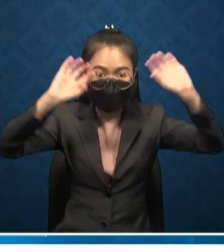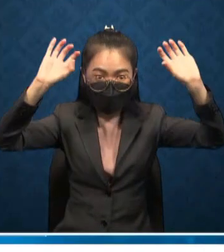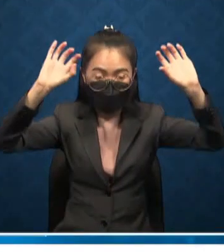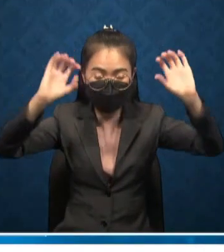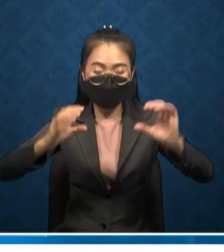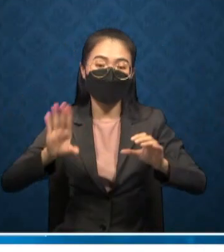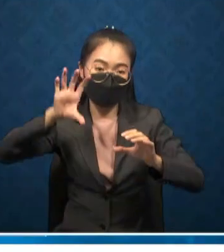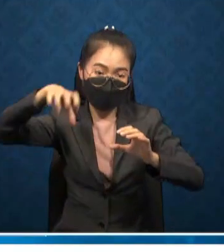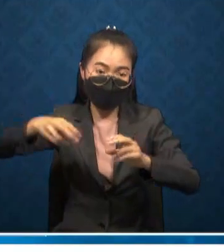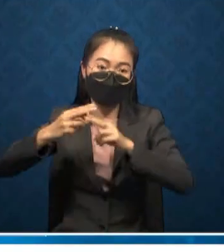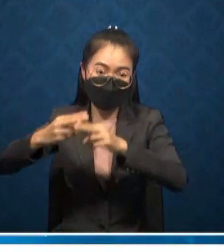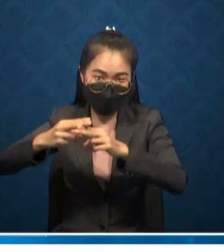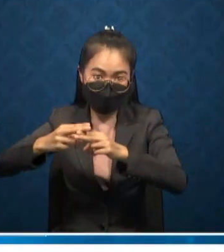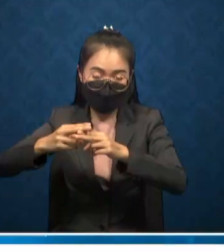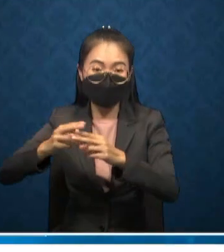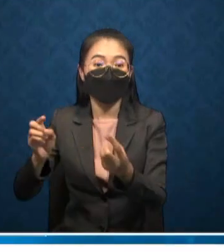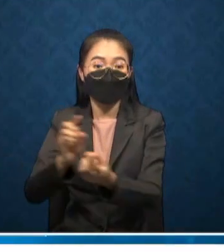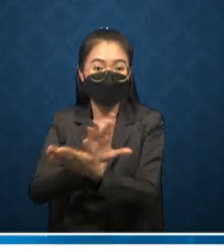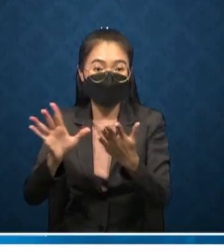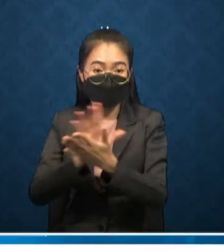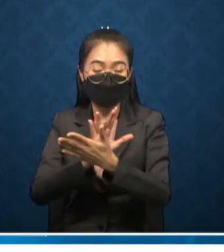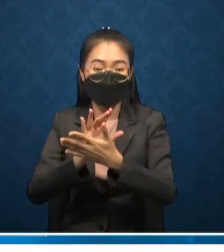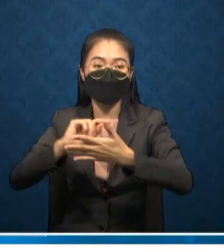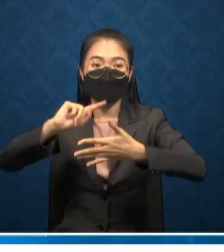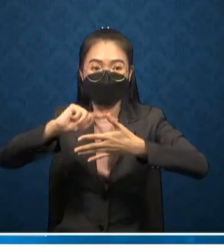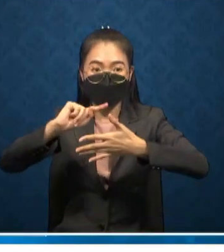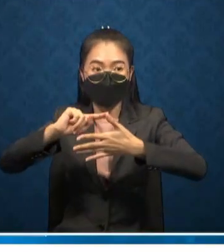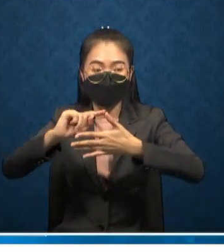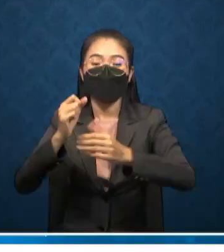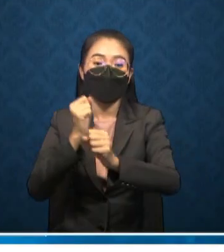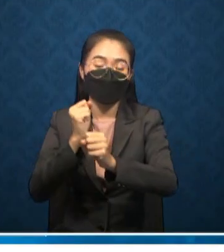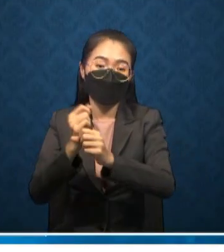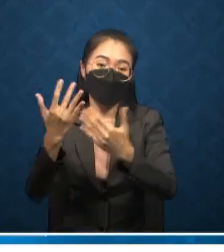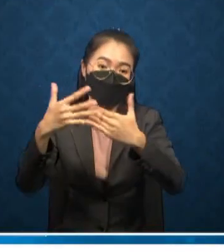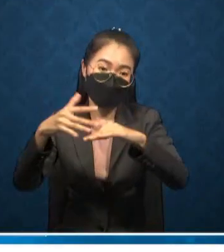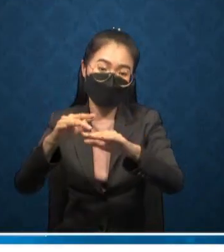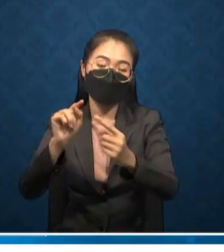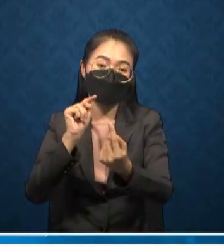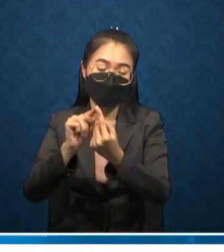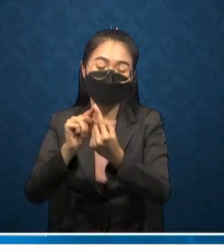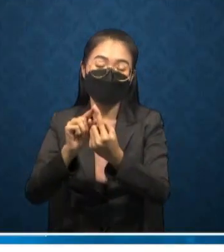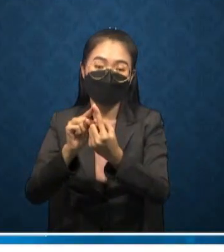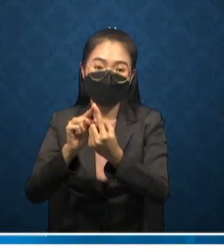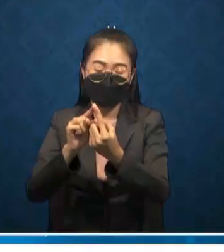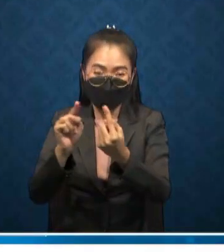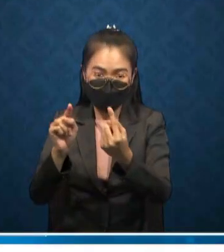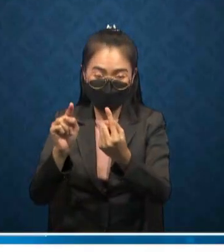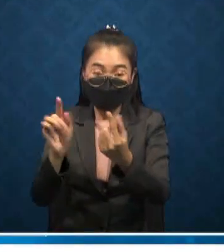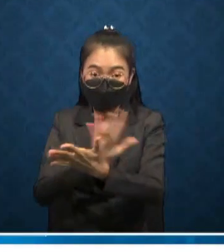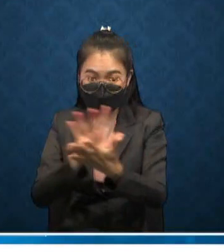สังคมในการเปิดภูมิพื้นที่ศิลปะวัฒนธรรมข้อที่ 2หาแนวทาง